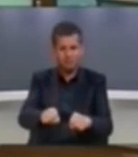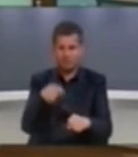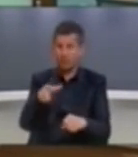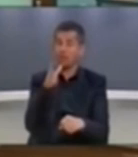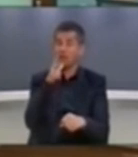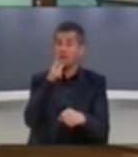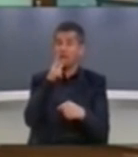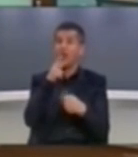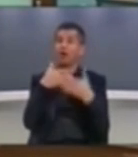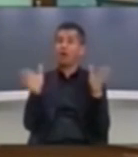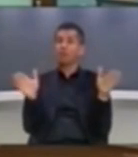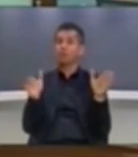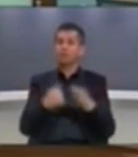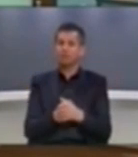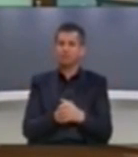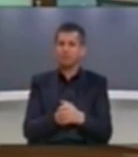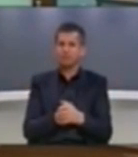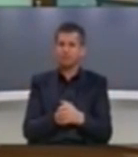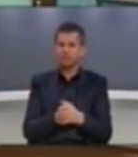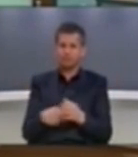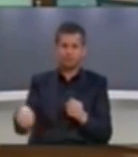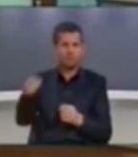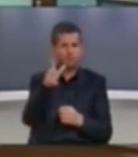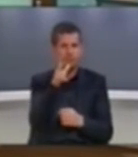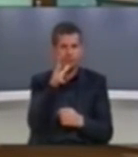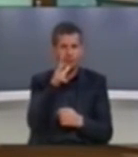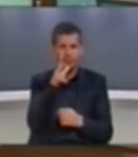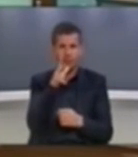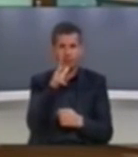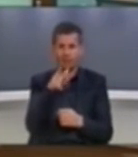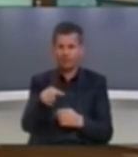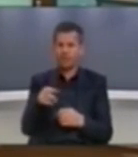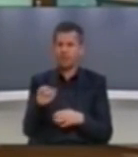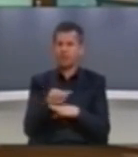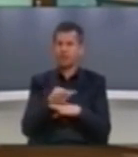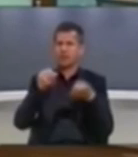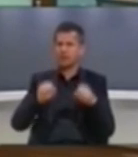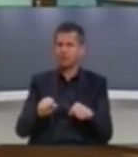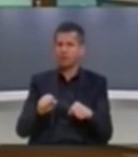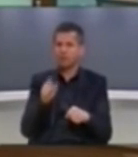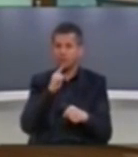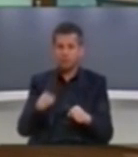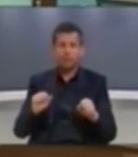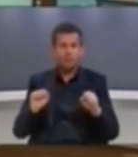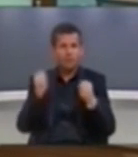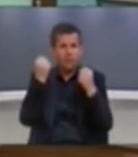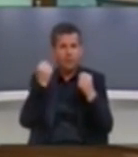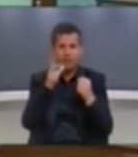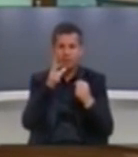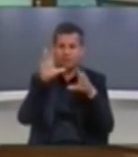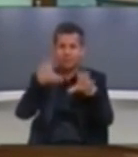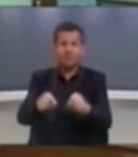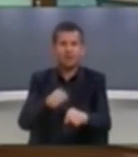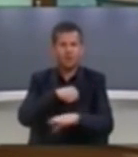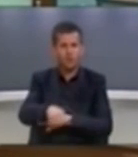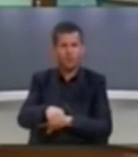protesta. Thashi foli për pushtetin, do të thëshit si zakonisht, se si këto protesta po mëtoj kanë të marrin pushtetin me